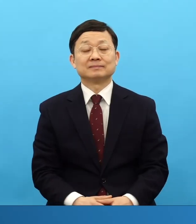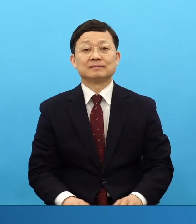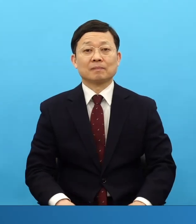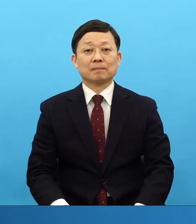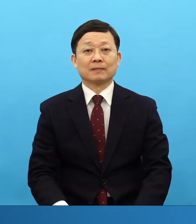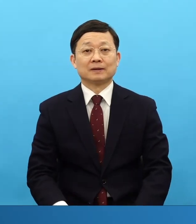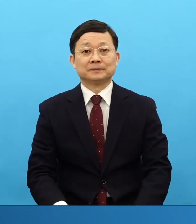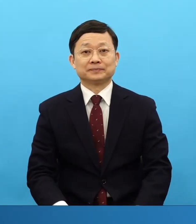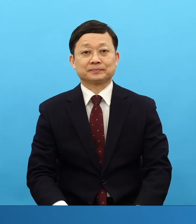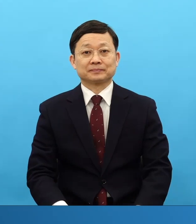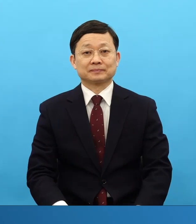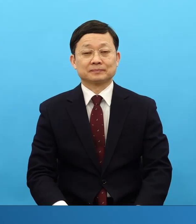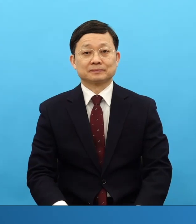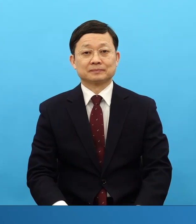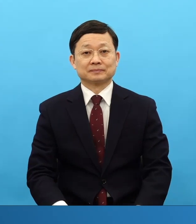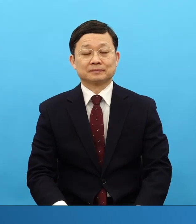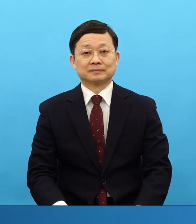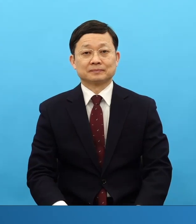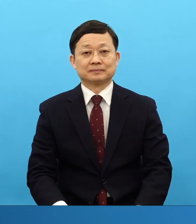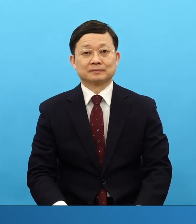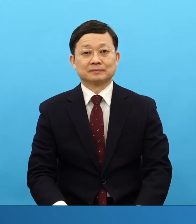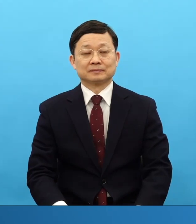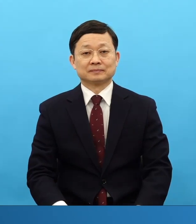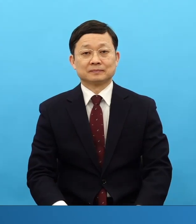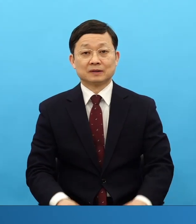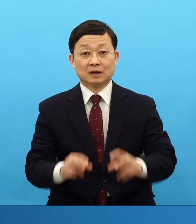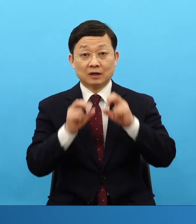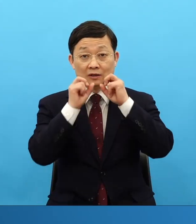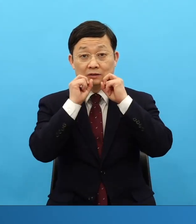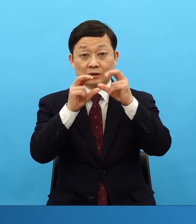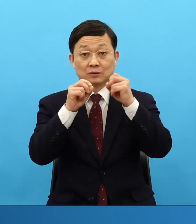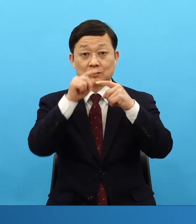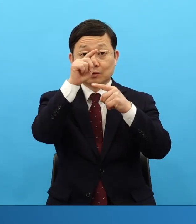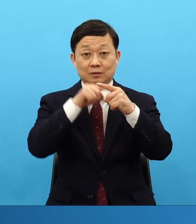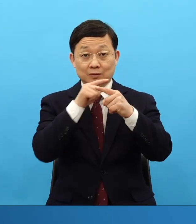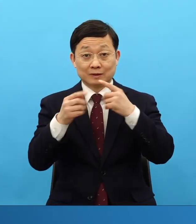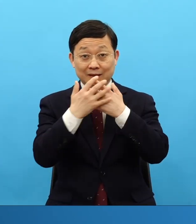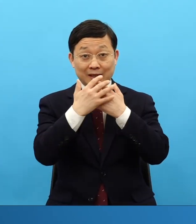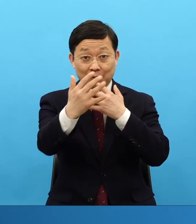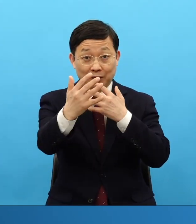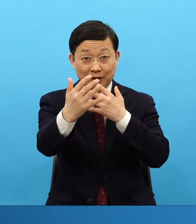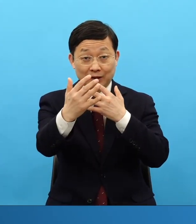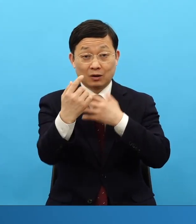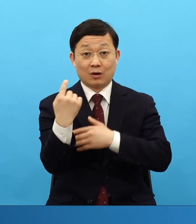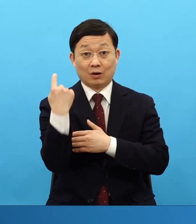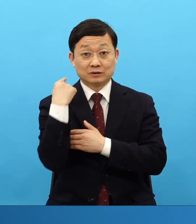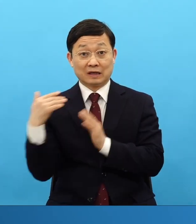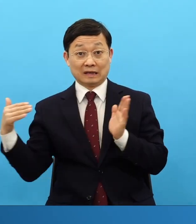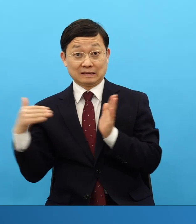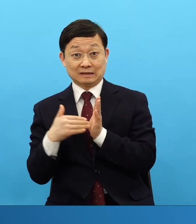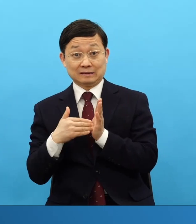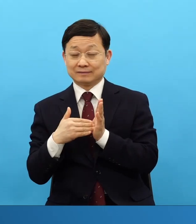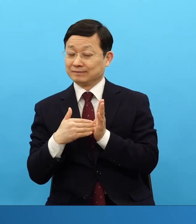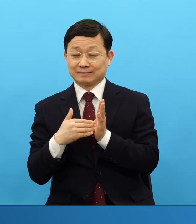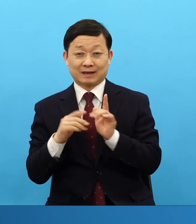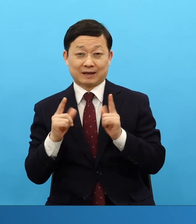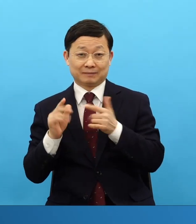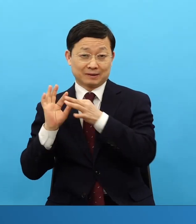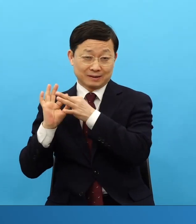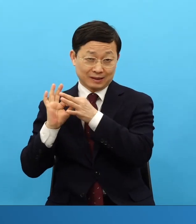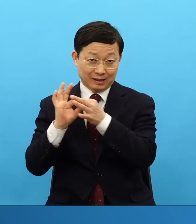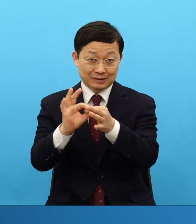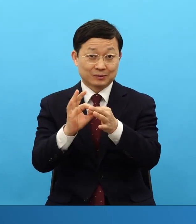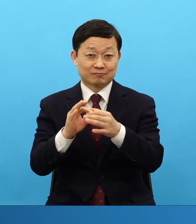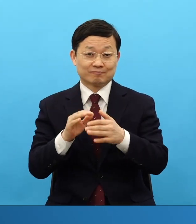물론 우리 선교 대회는 끝나는 것이 아니고 계속되겠죠. And the World Missions Convention isn't coming to an end. It will